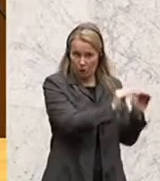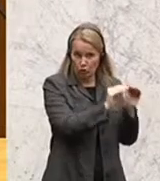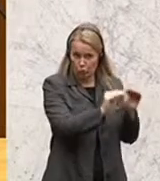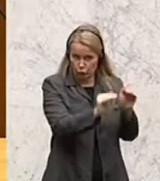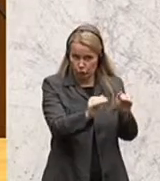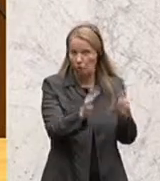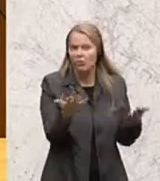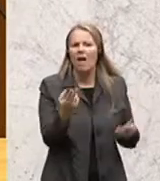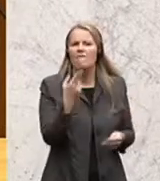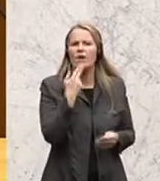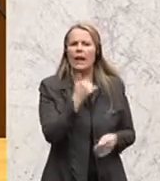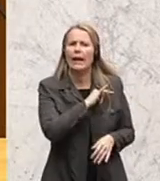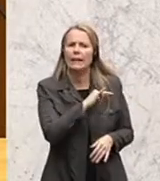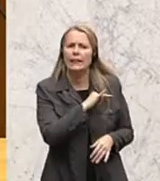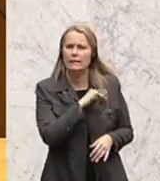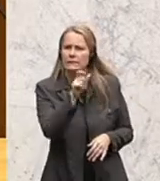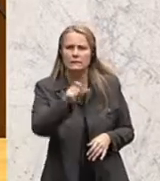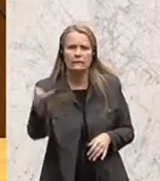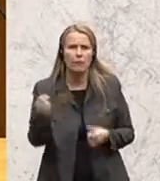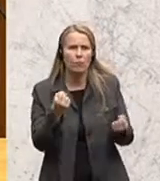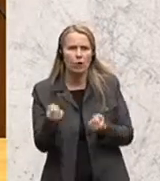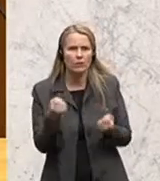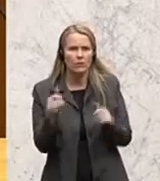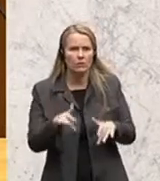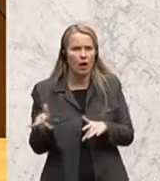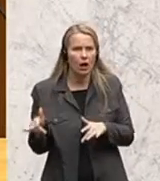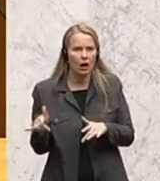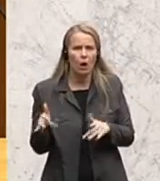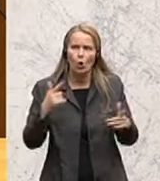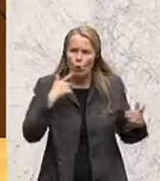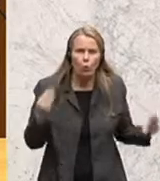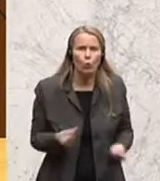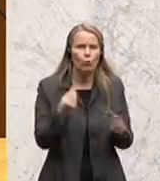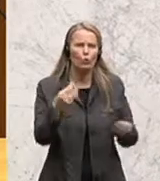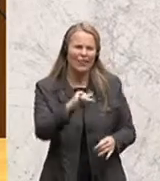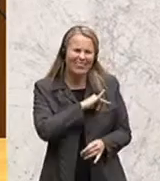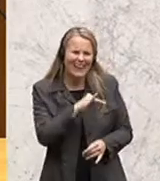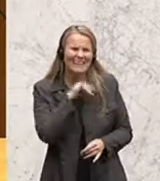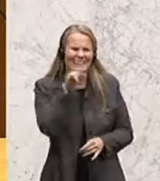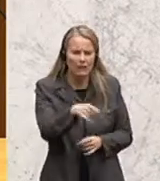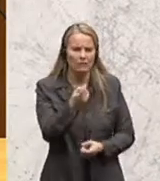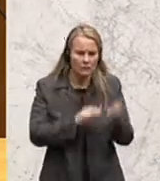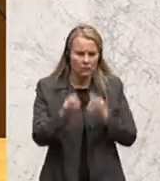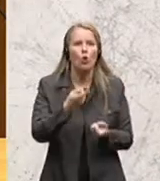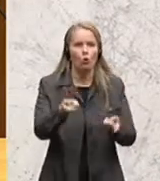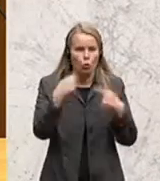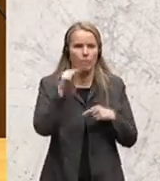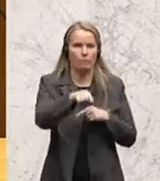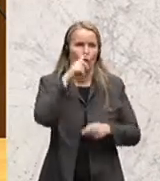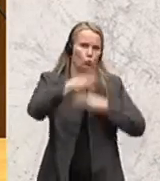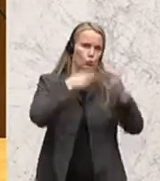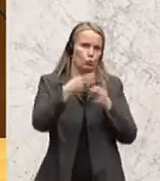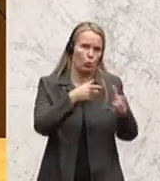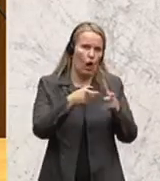welchem Interesse haben sie agiert? Die Motive und Interessenslage Und das wird durch den